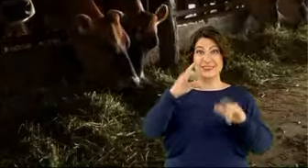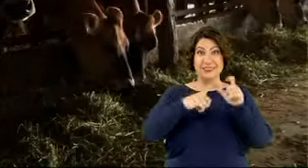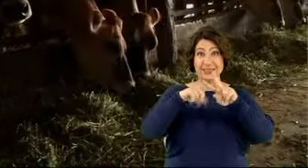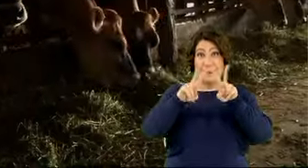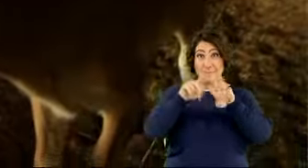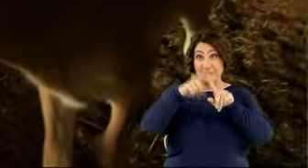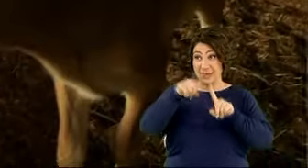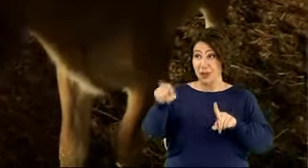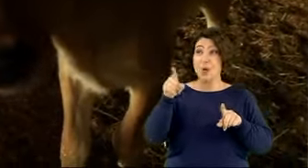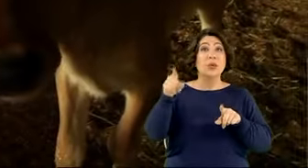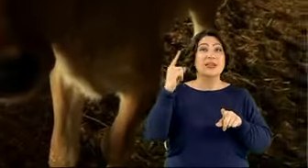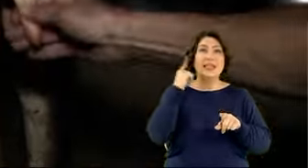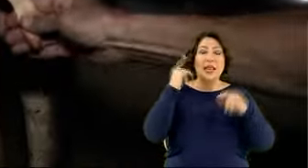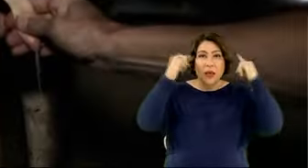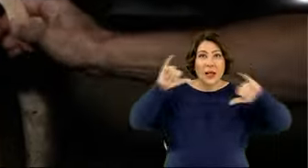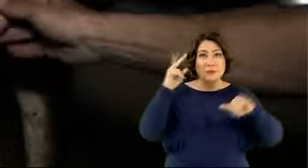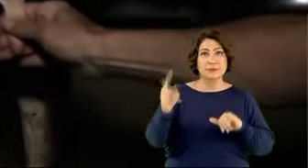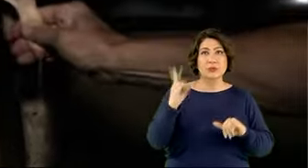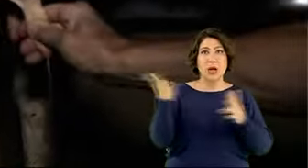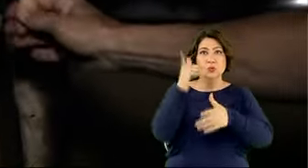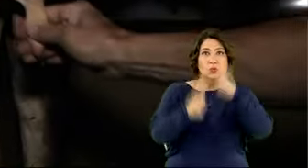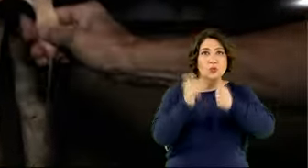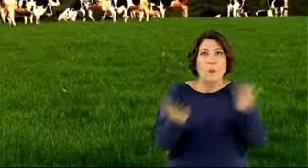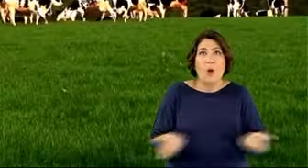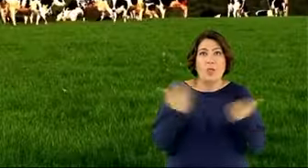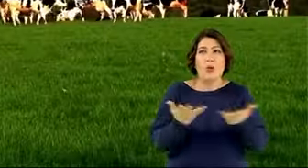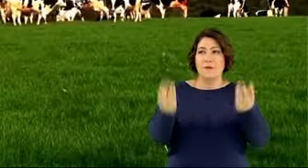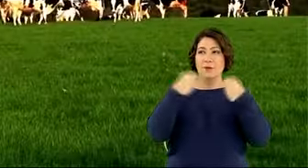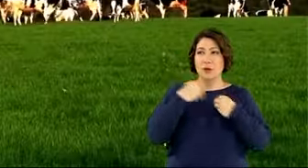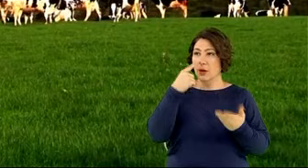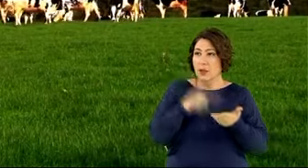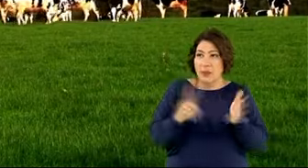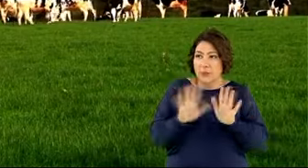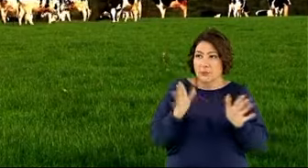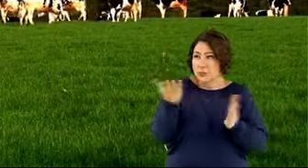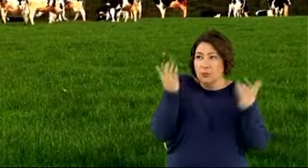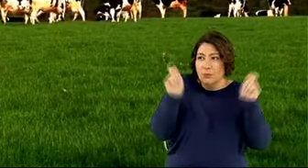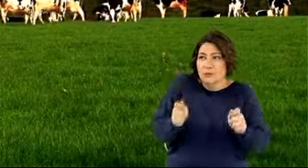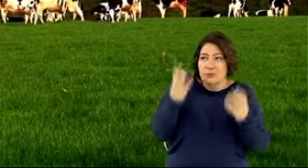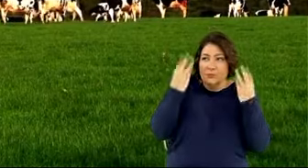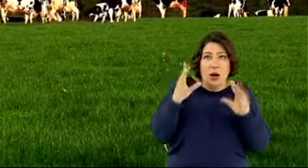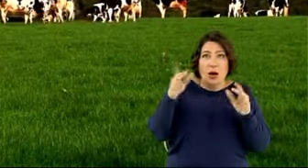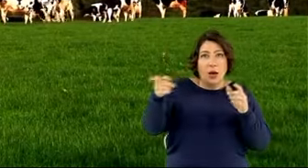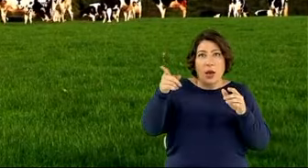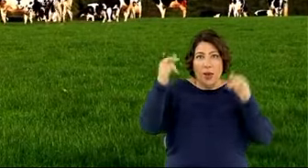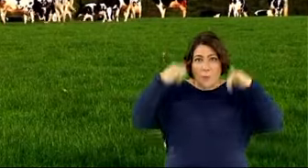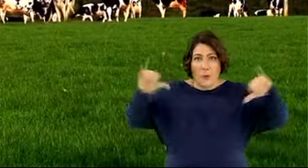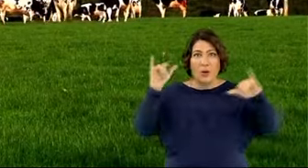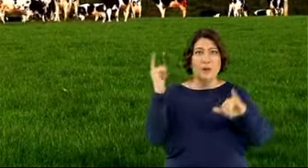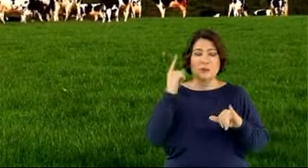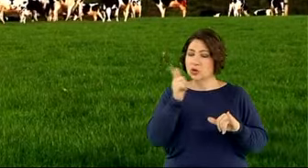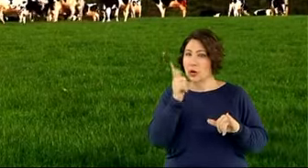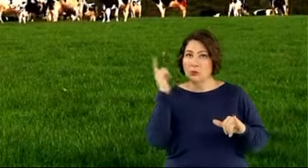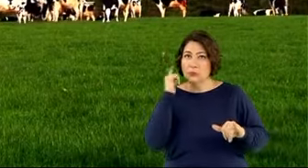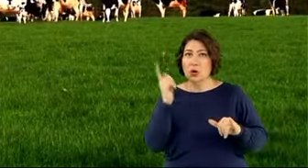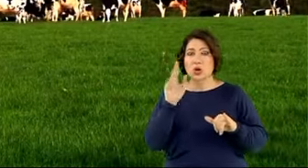Karaman, Fettahcan dinleyen ineklerinin daha çok süt verdiğini söylüyor. İnanamadım ya, nasıl hiç anlamadım. Hayvanlara Fettahcan dinlettikten sonra